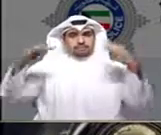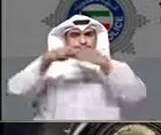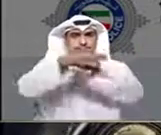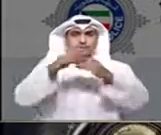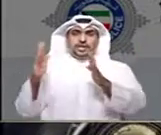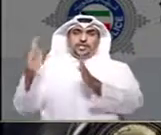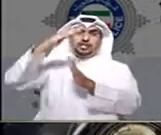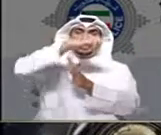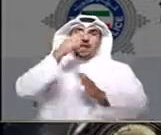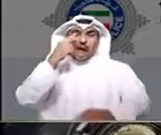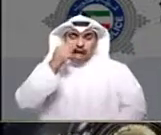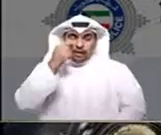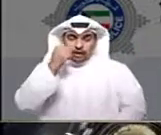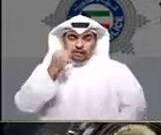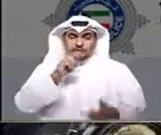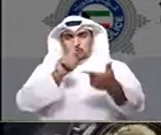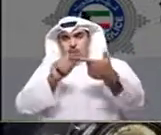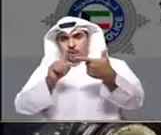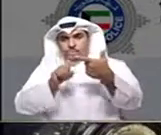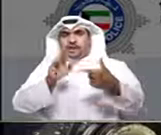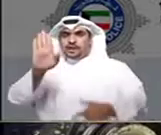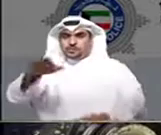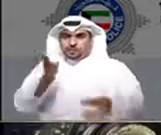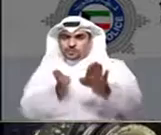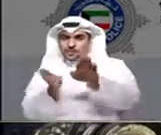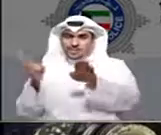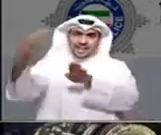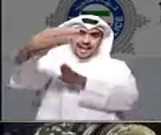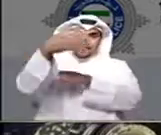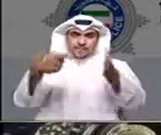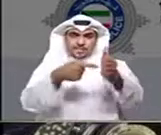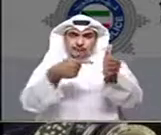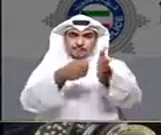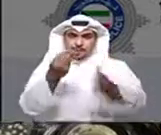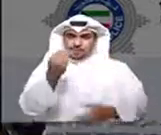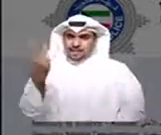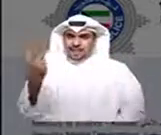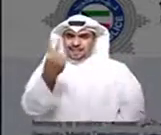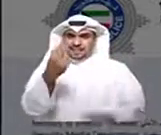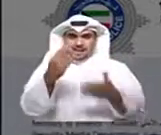وسلك طريق حمود الصباح حتى الوصول إلى البوابات رقم 3 أو 2.